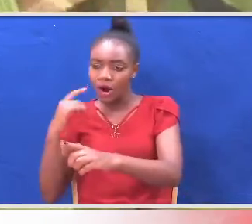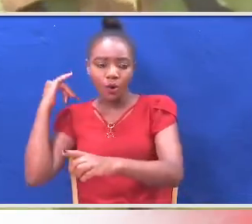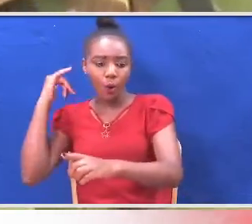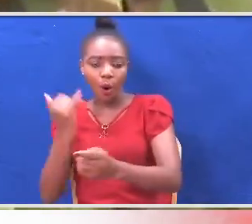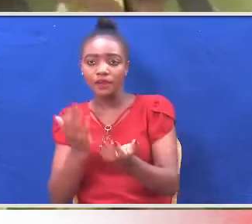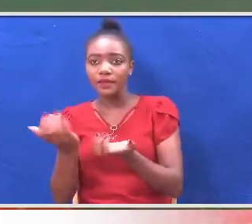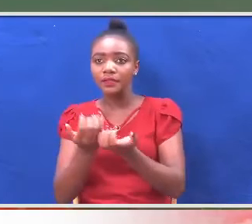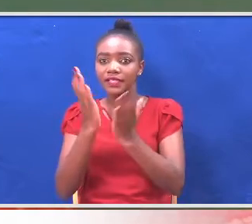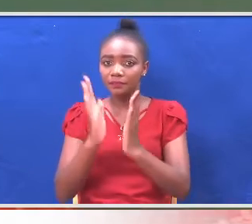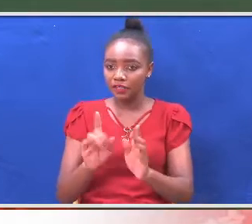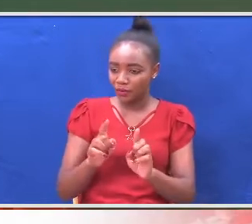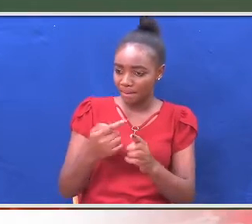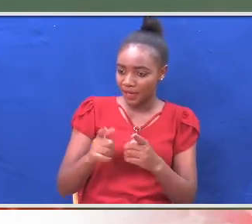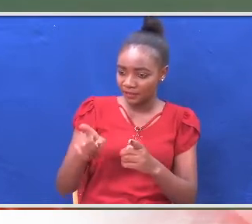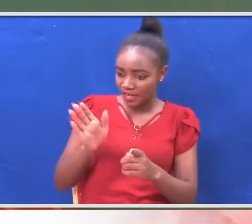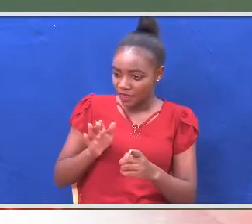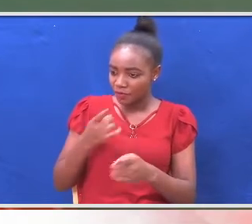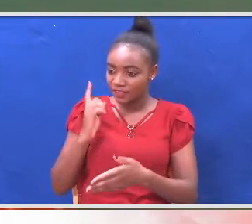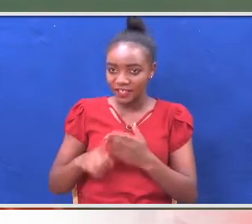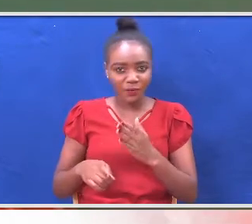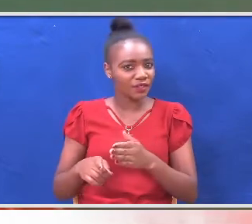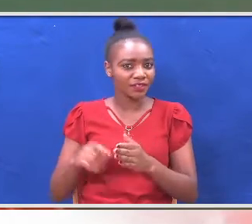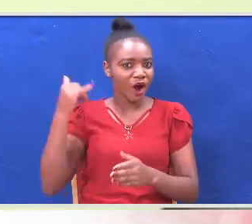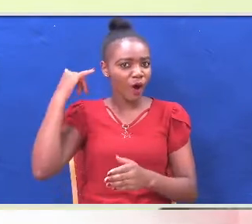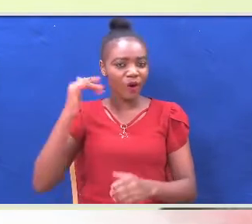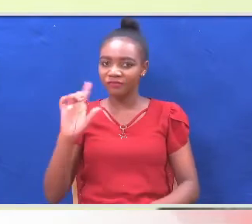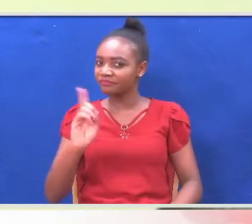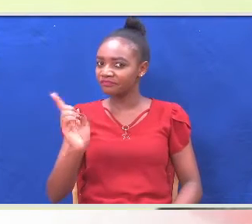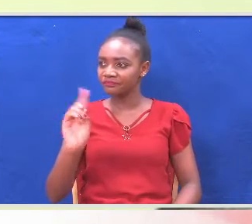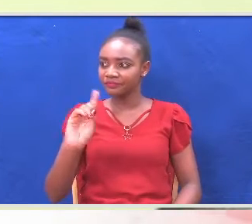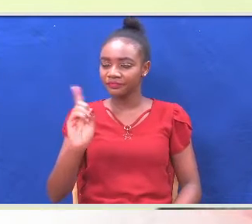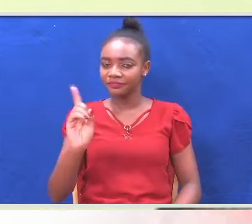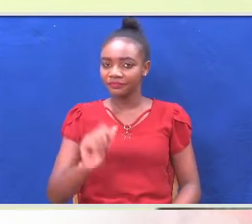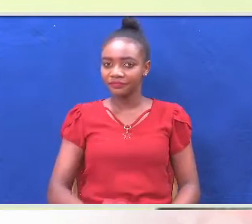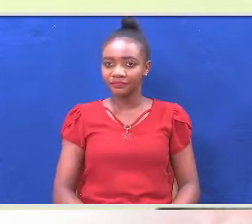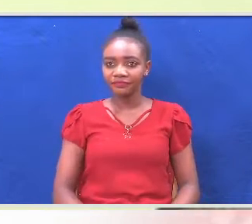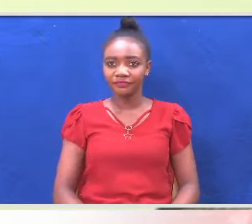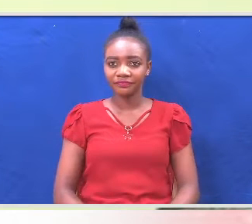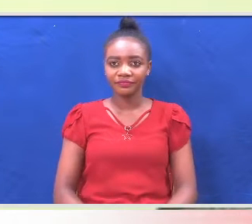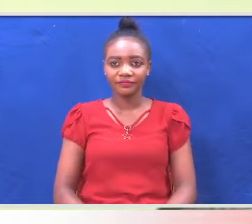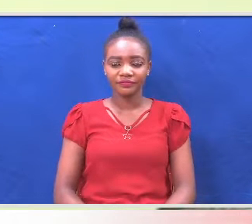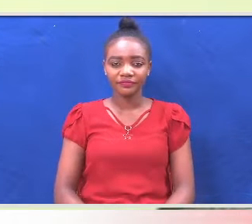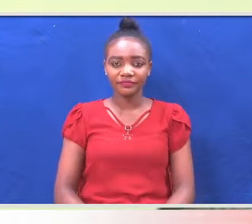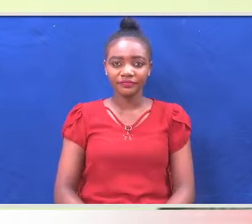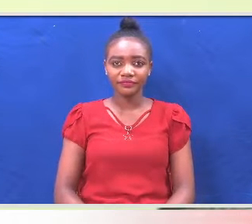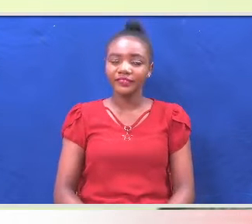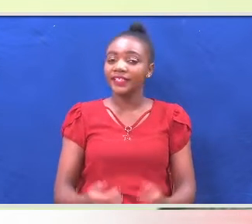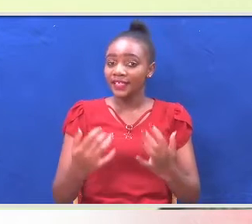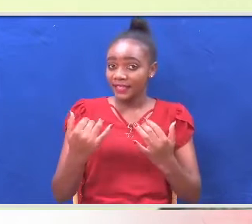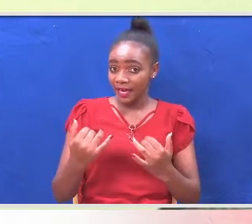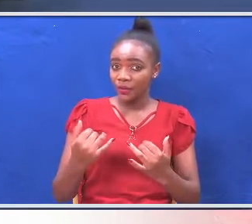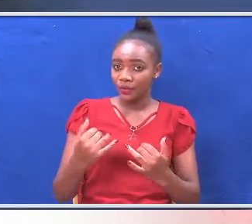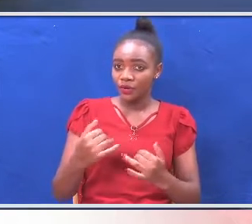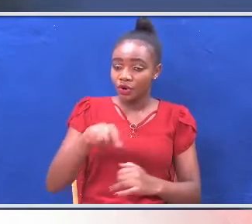Chemtai amekanusha madai hayo na kusimulia hali ilivyokuwa. Muyundo ambayo ni